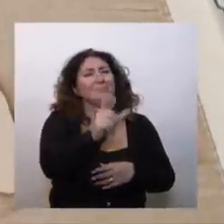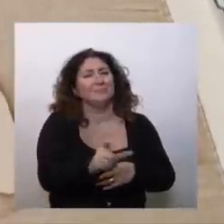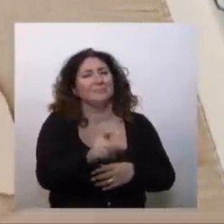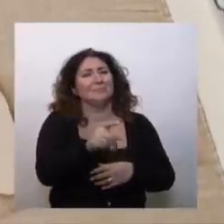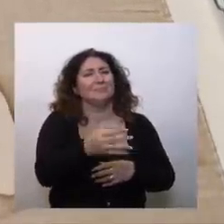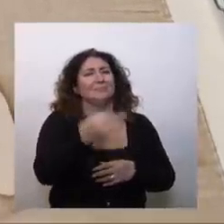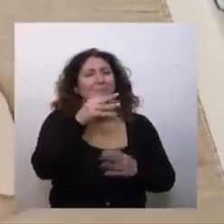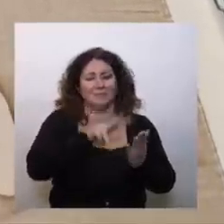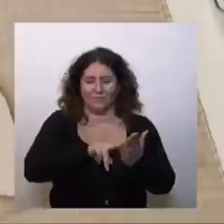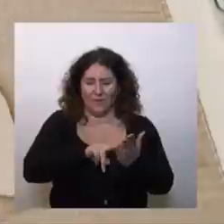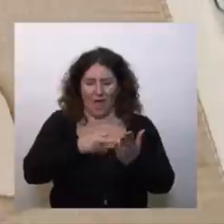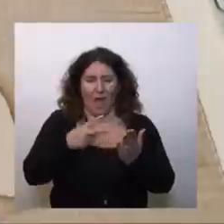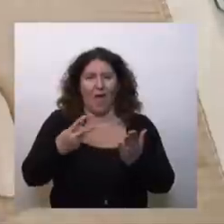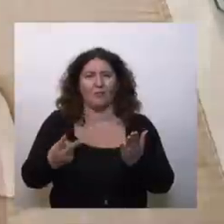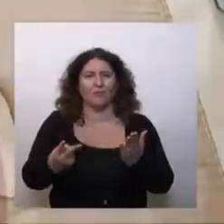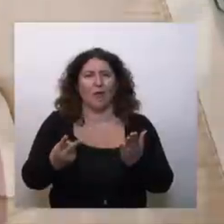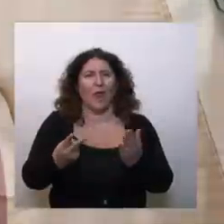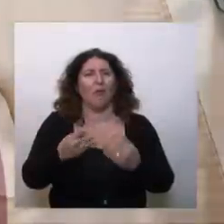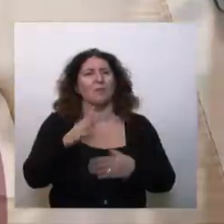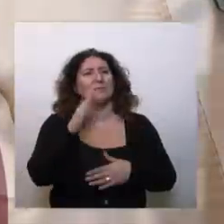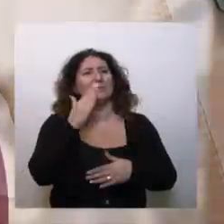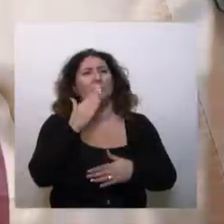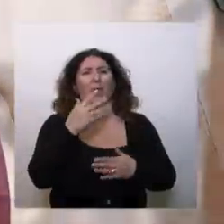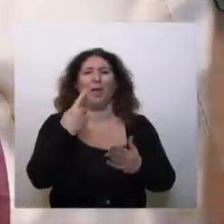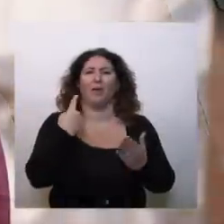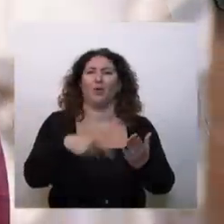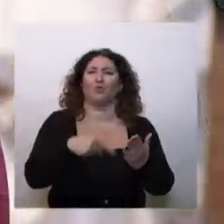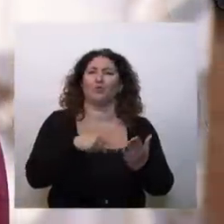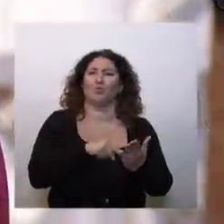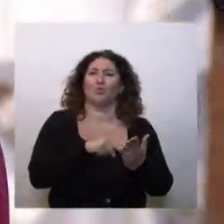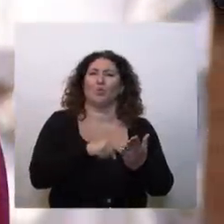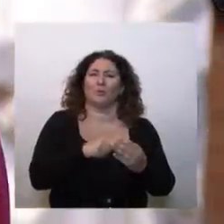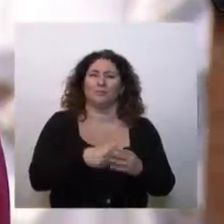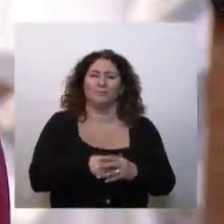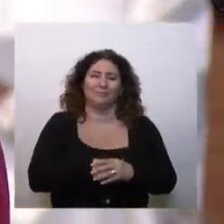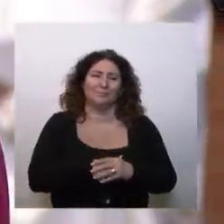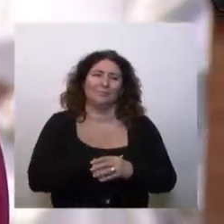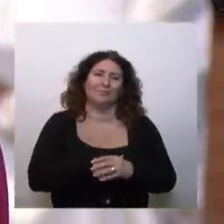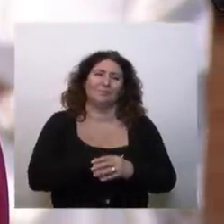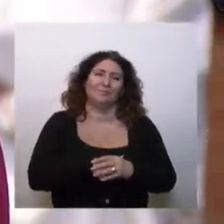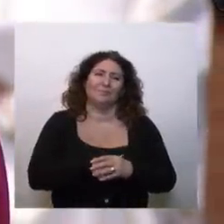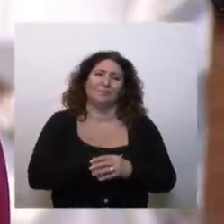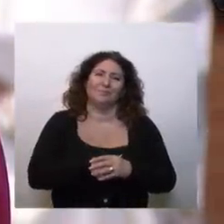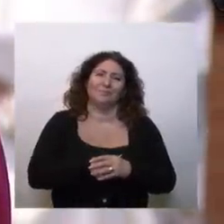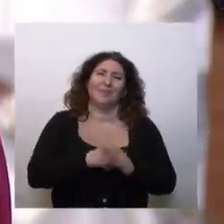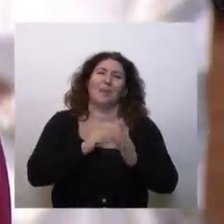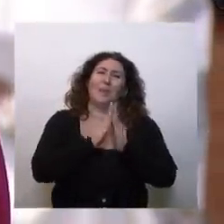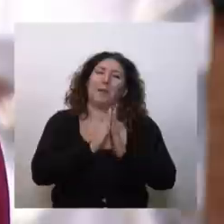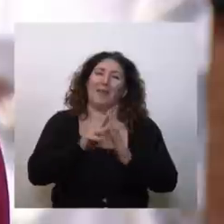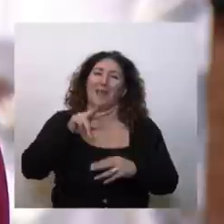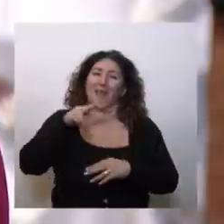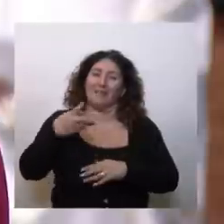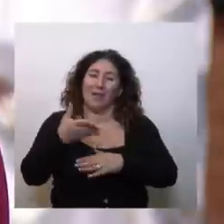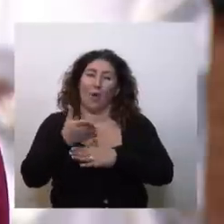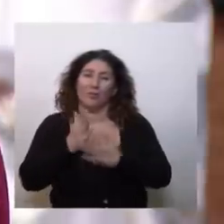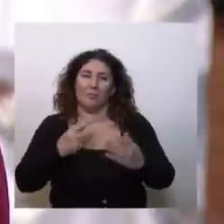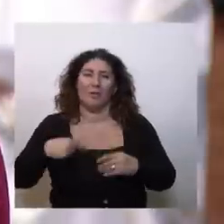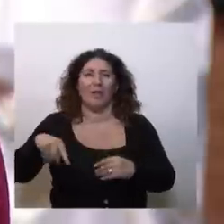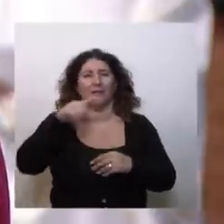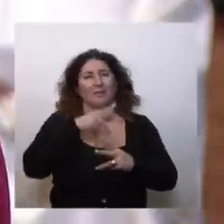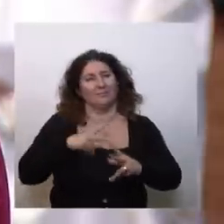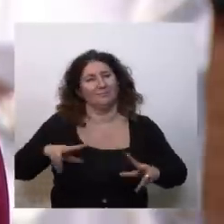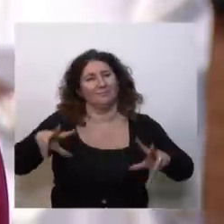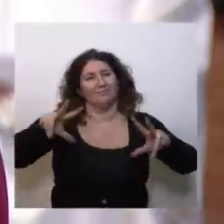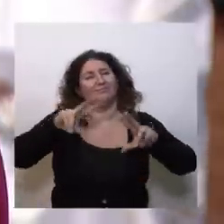specchio del Vangelo. Nella seconda parte abbiamo voluto rivedere